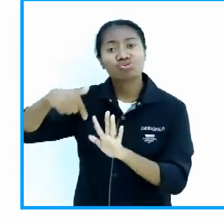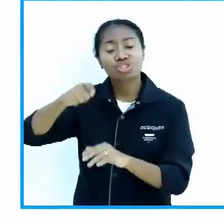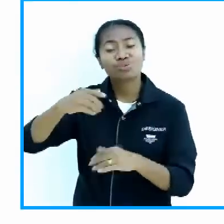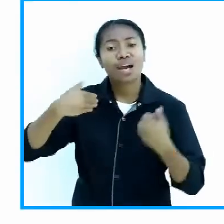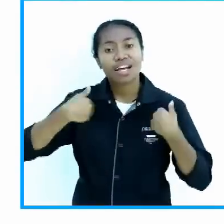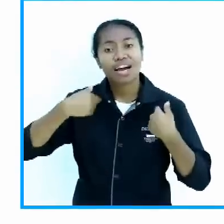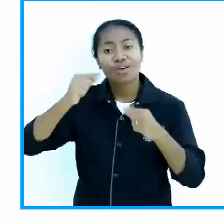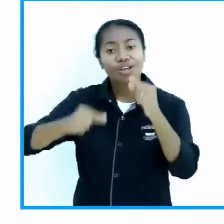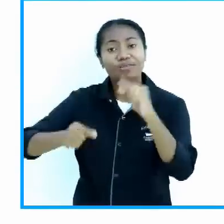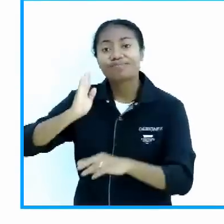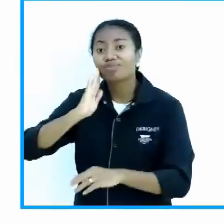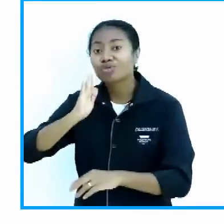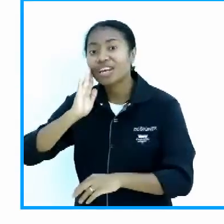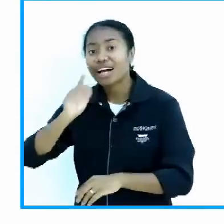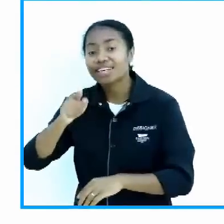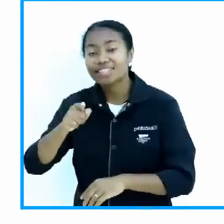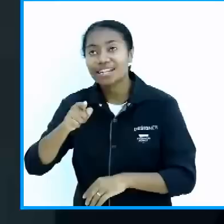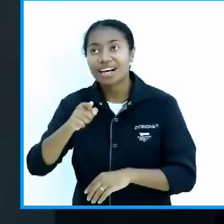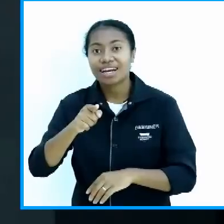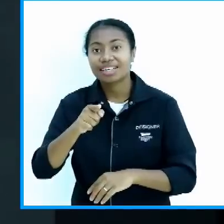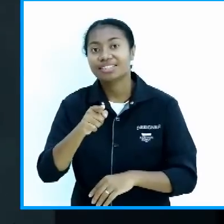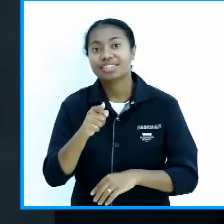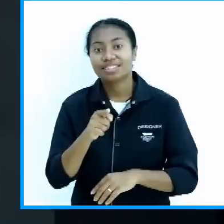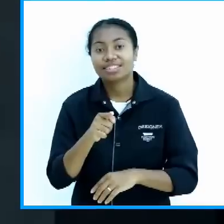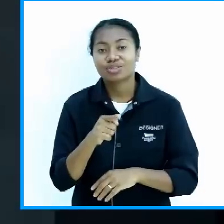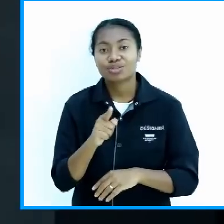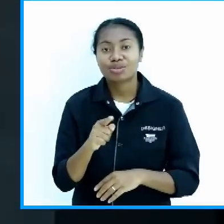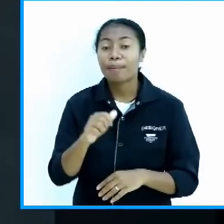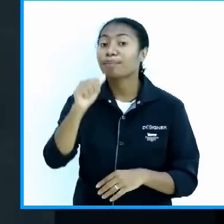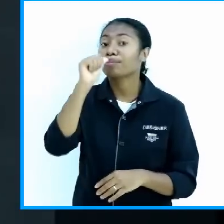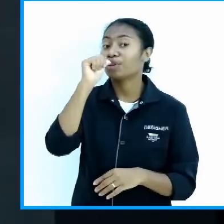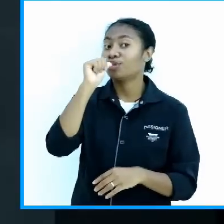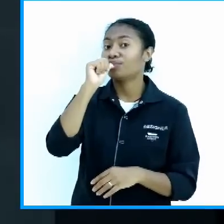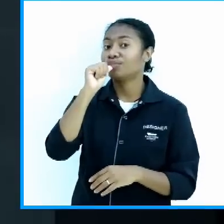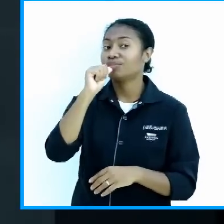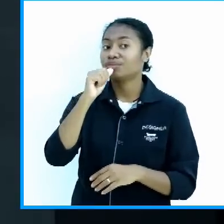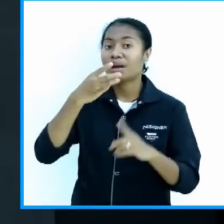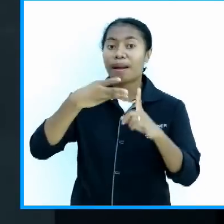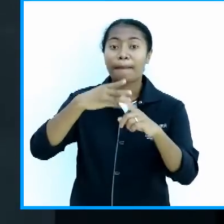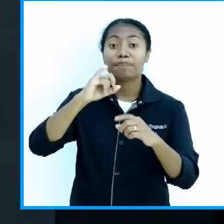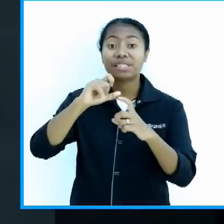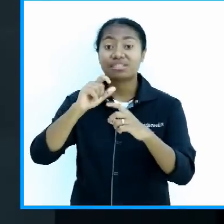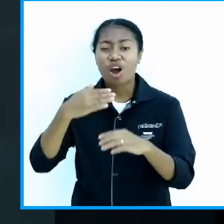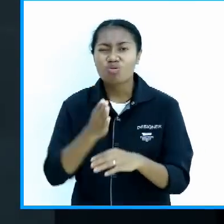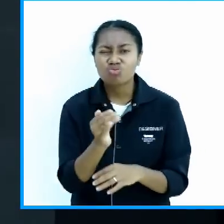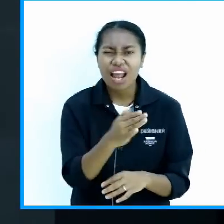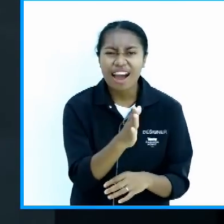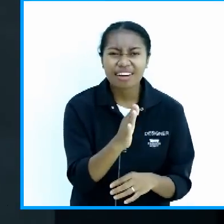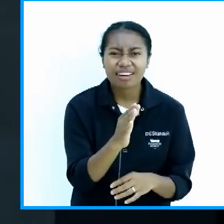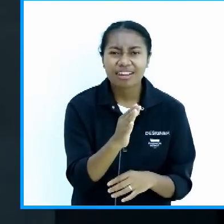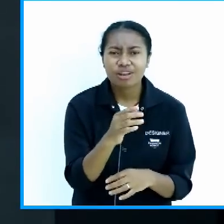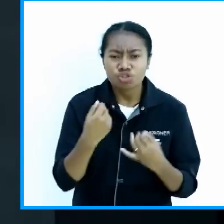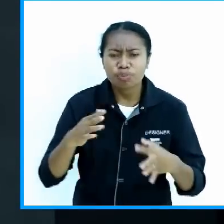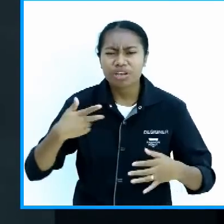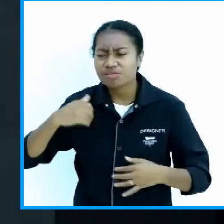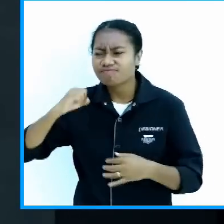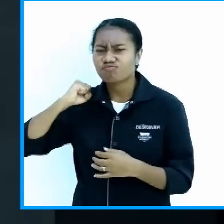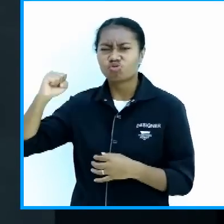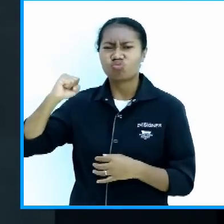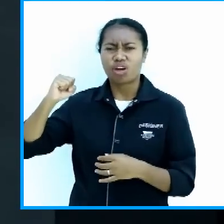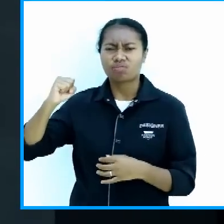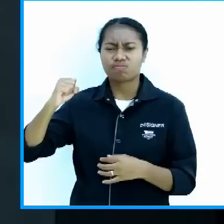Buddha, dia itu meminum bisa ular supaya dia bisa kebal terhadap bisa